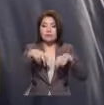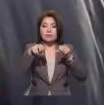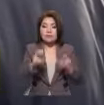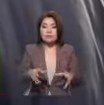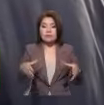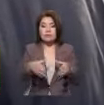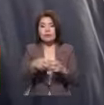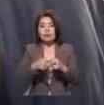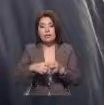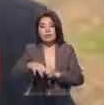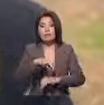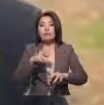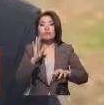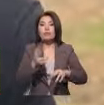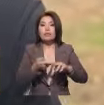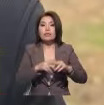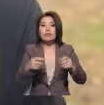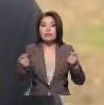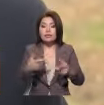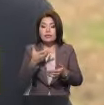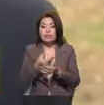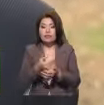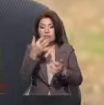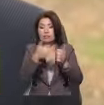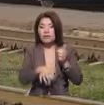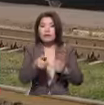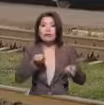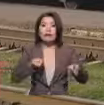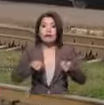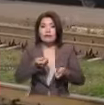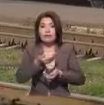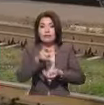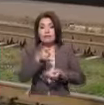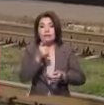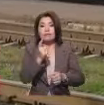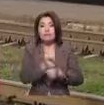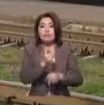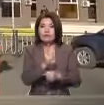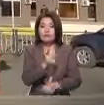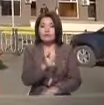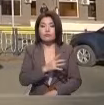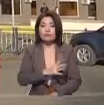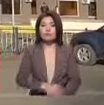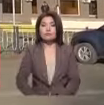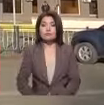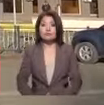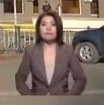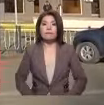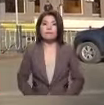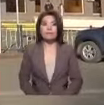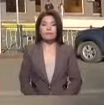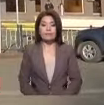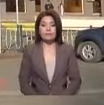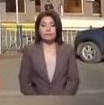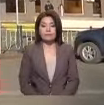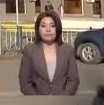ғып көтеретін жеткізді. Ал өзіне тиісті салаға салғырт қараған шенеуніктерге сөгіс берілді. Еркін Карин, Алтынбек Қабделов, Астана Таймс,